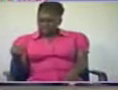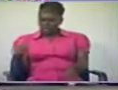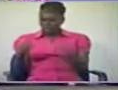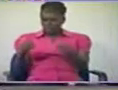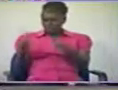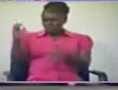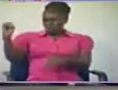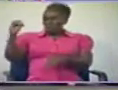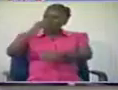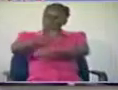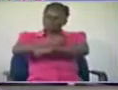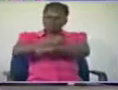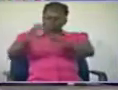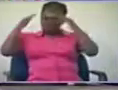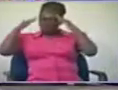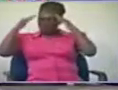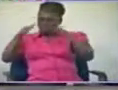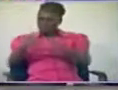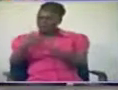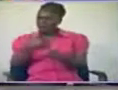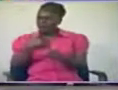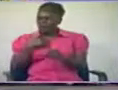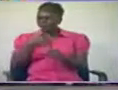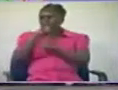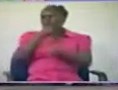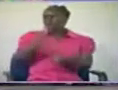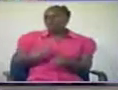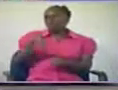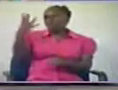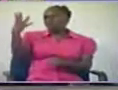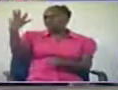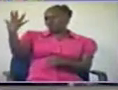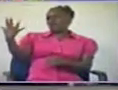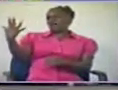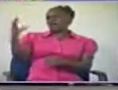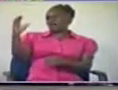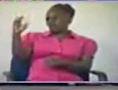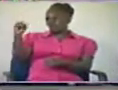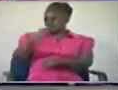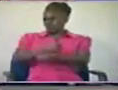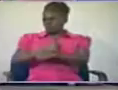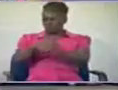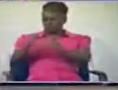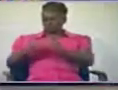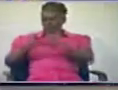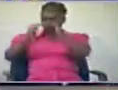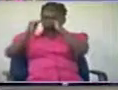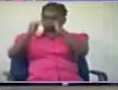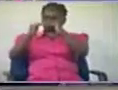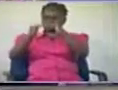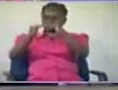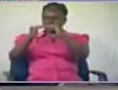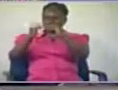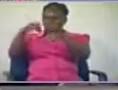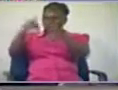ni watoto tunazingatia wawe miaka minne hadi mitano, kwa hiyo miaka miwili. Yeah. Kisha watafuatilia hivyo kuendelea